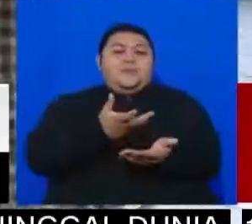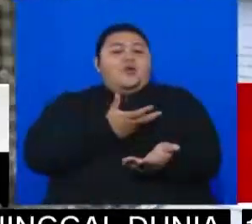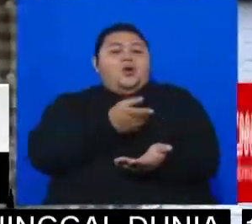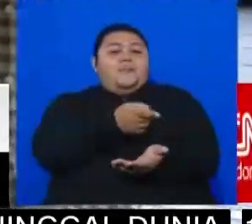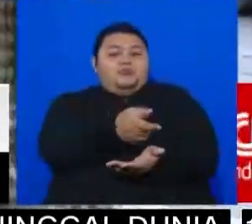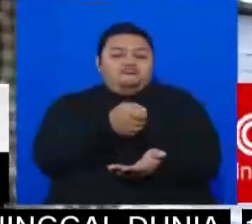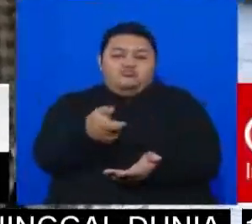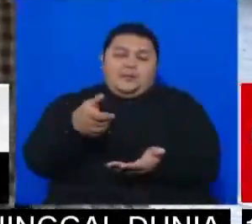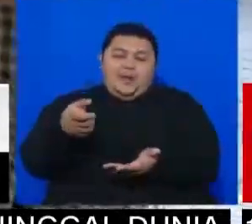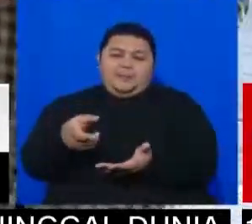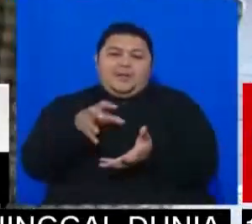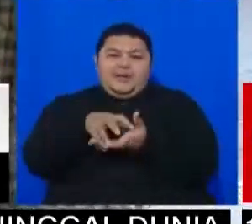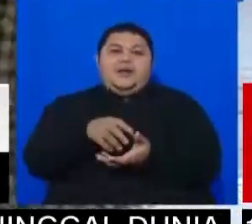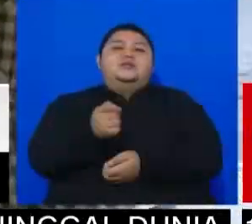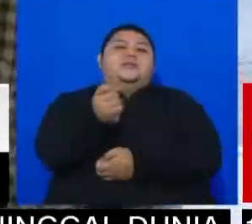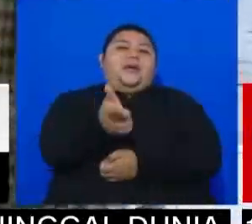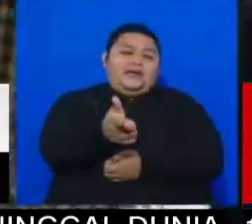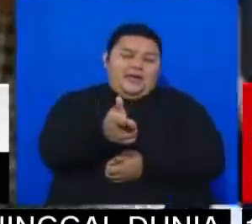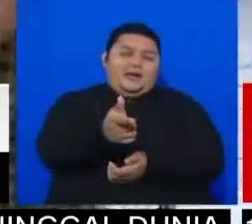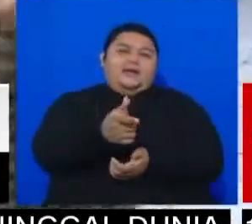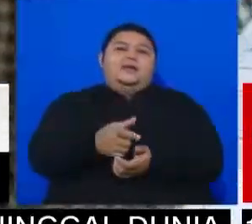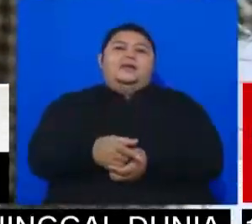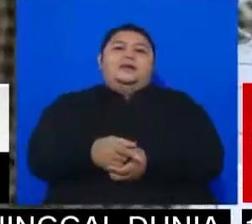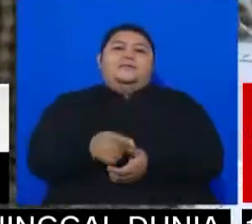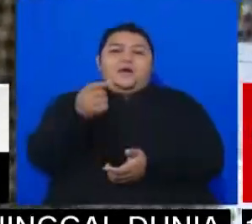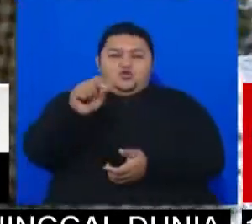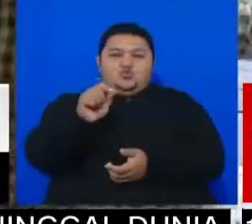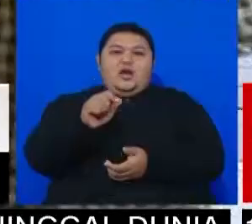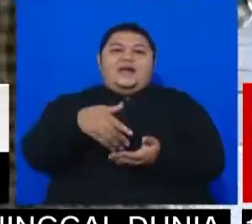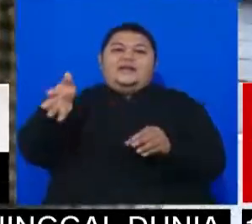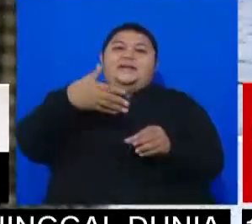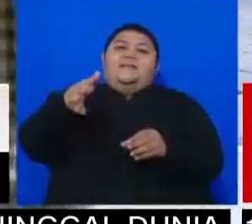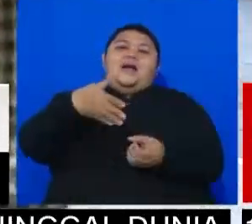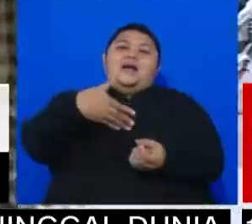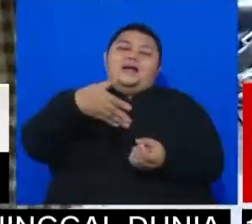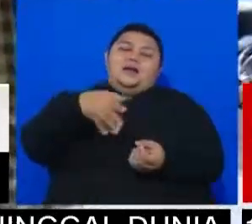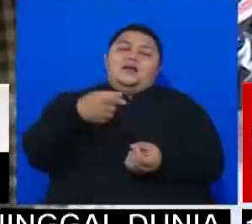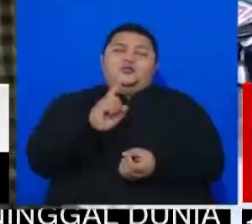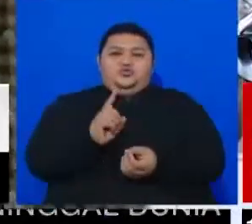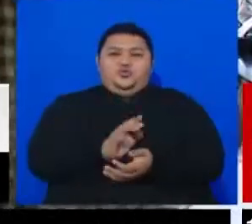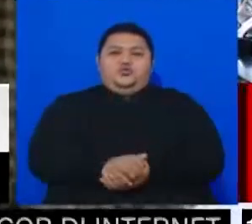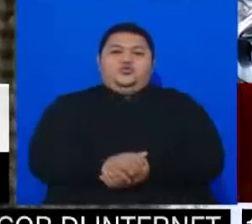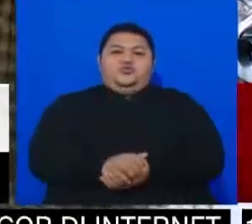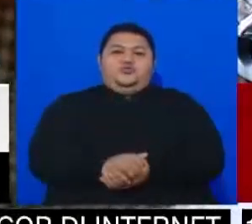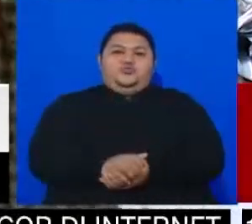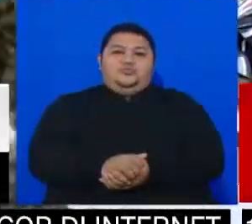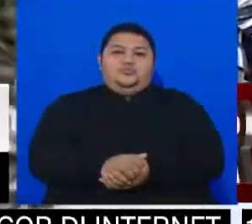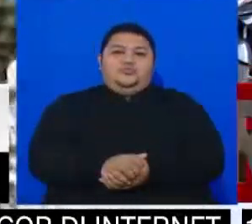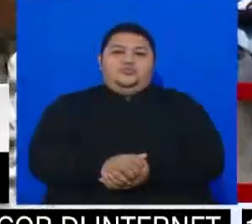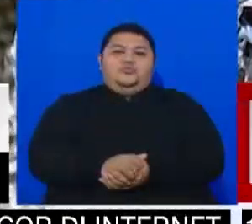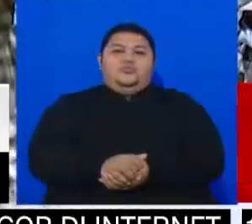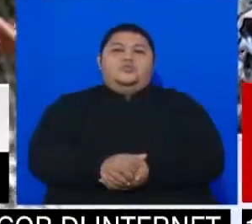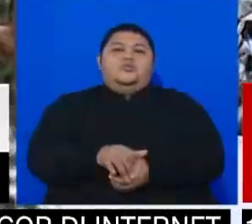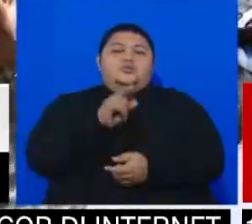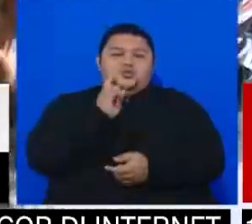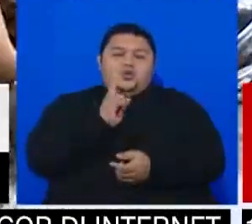nanti, selanjutnya akan dibayar di sana dan berikutnya nanti baru akan dibakar. Jadi salah satu ciri khasnya adalah ketika makanan yang sudah dipilih